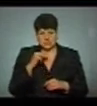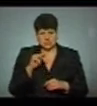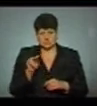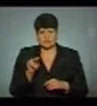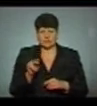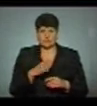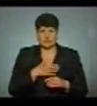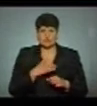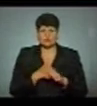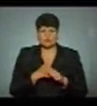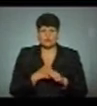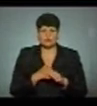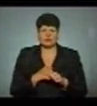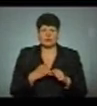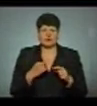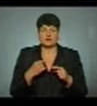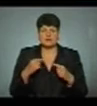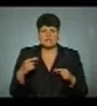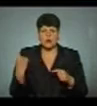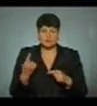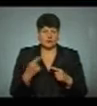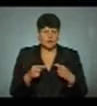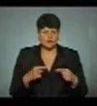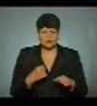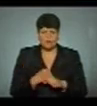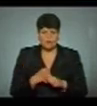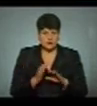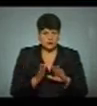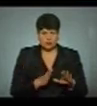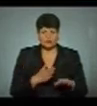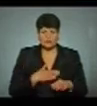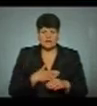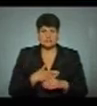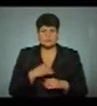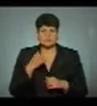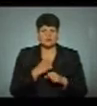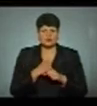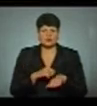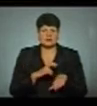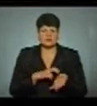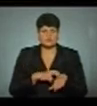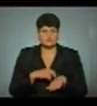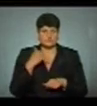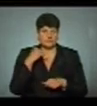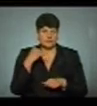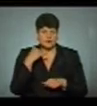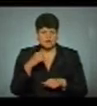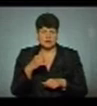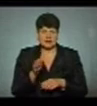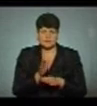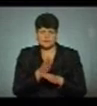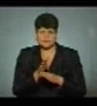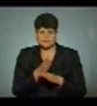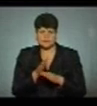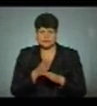що по інших областях працюють в іншому напрямку, там інші лінії, так. У нас працюють диспетчера, лікарі, які